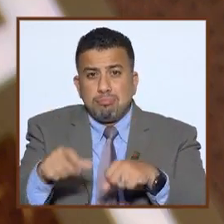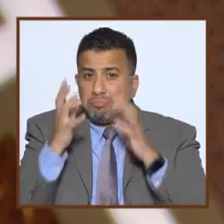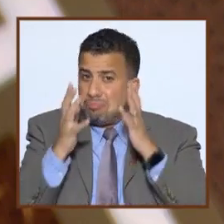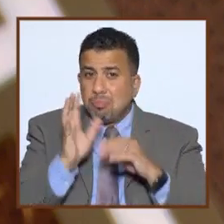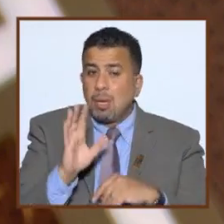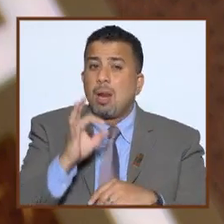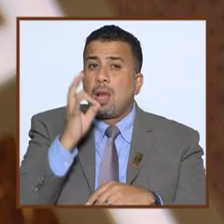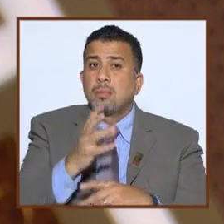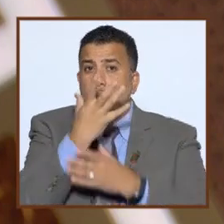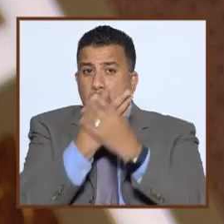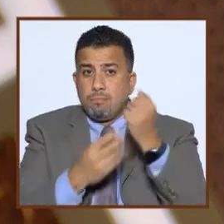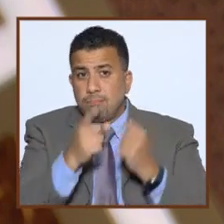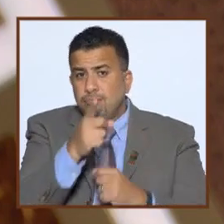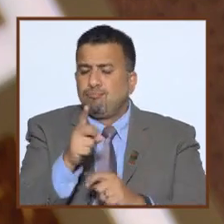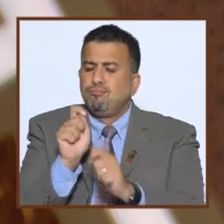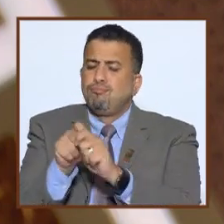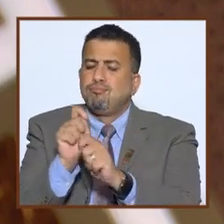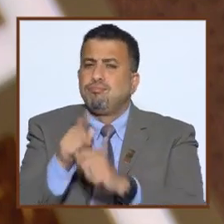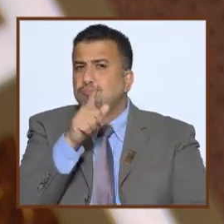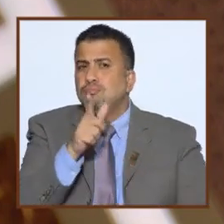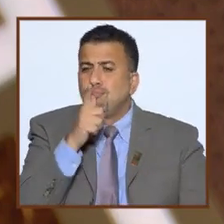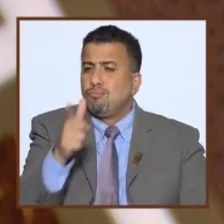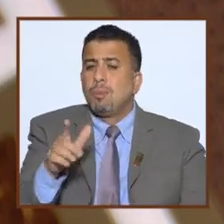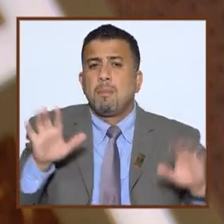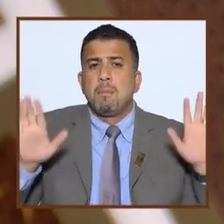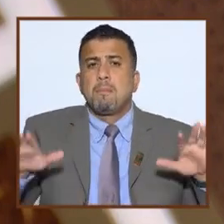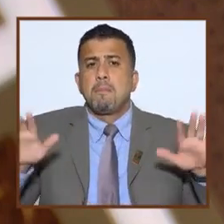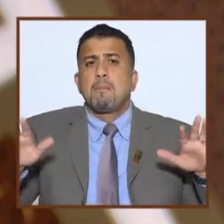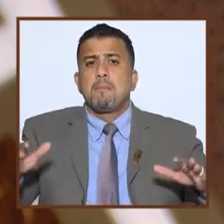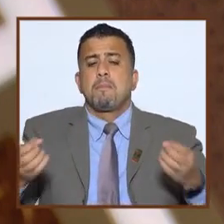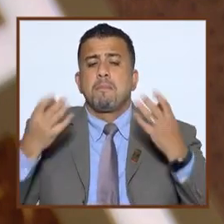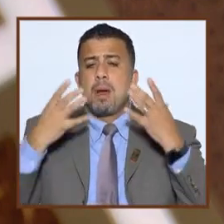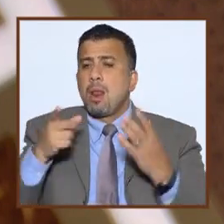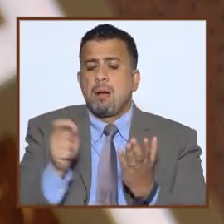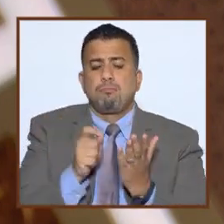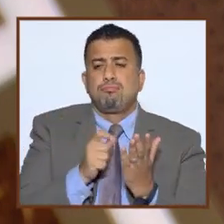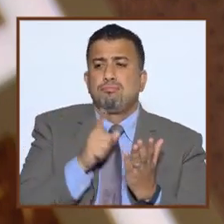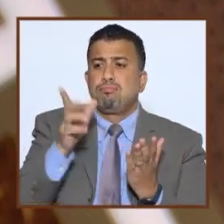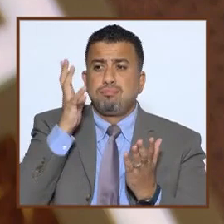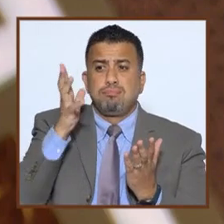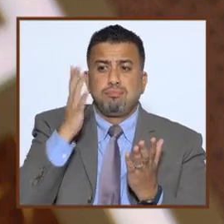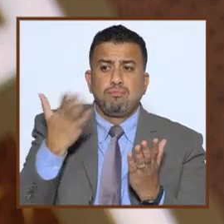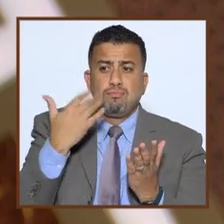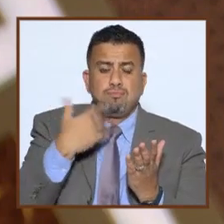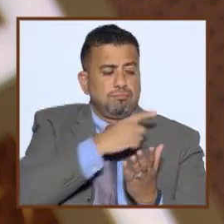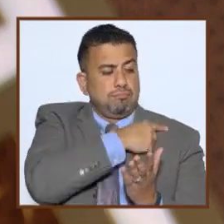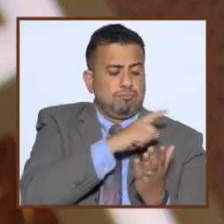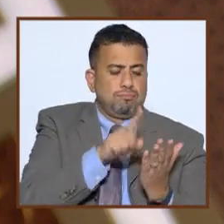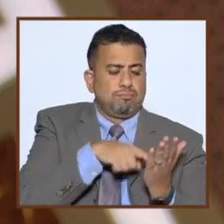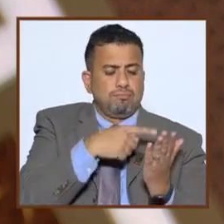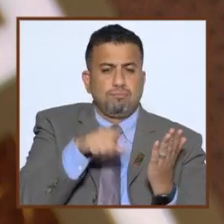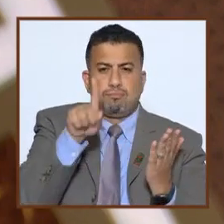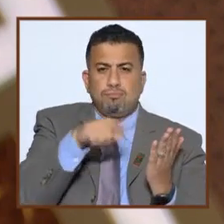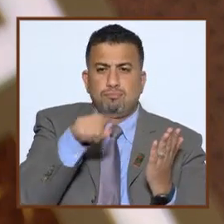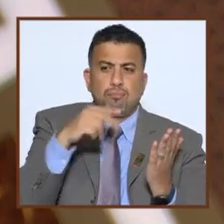ابنتك ان الان هناك ملك يكتب عليها هذه السيئات ويكتب عليها هذه الذنوب من